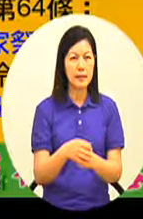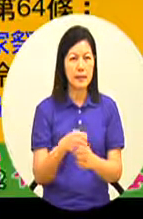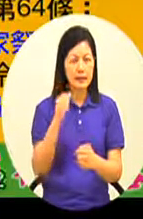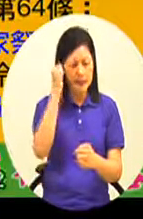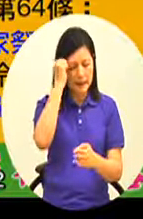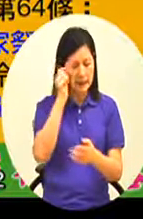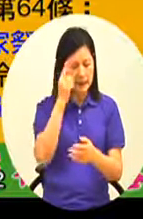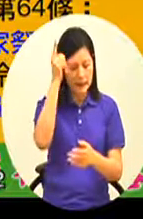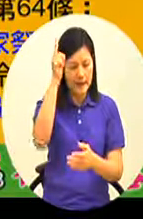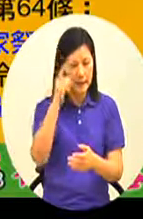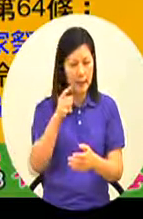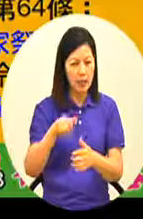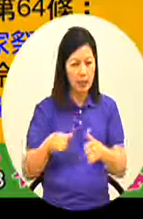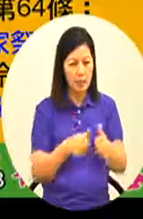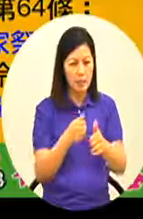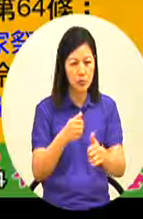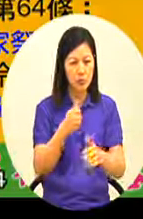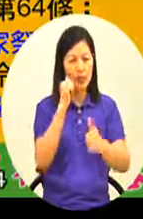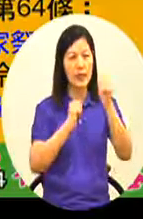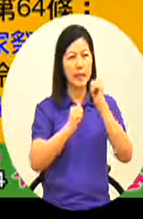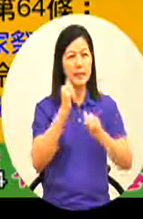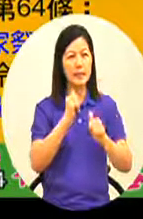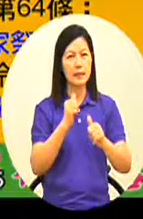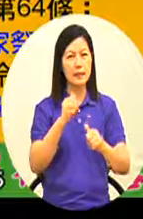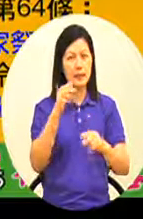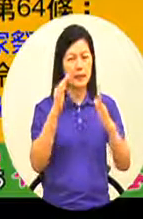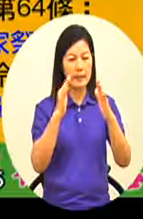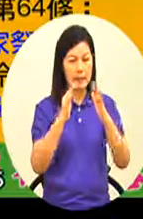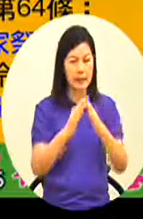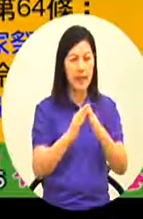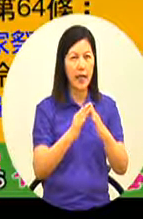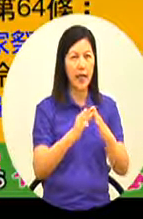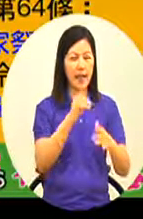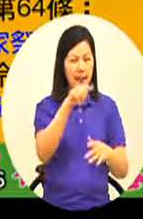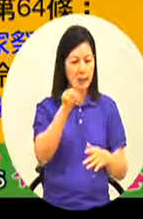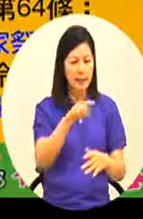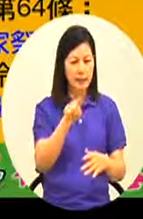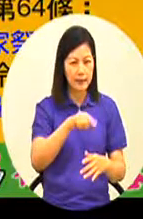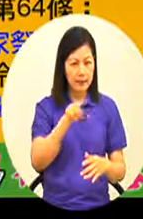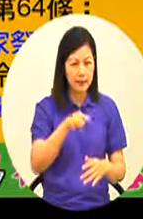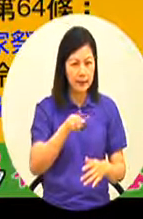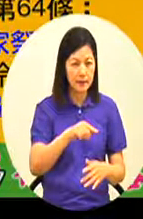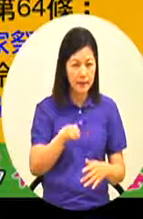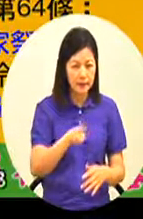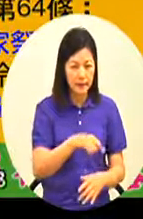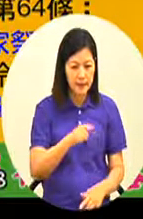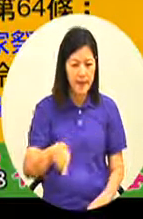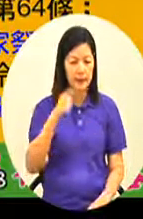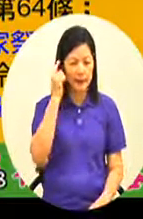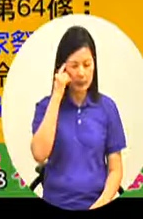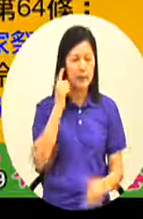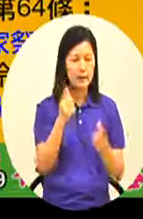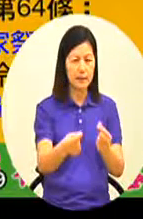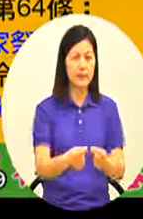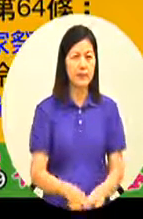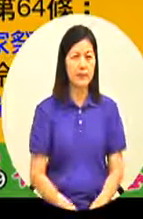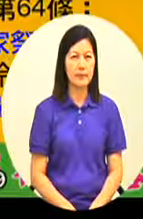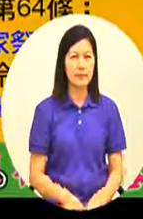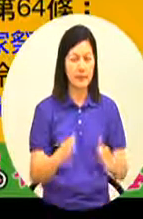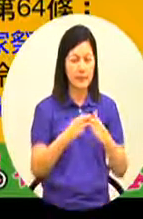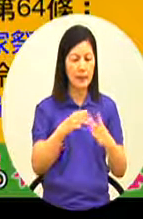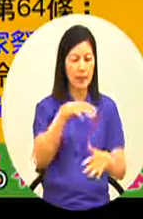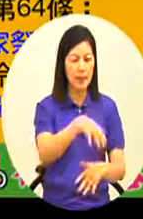追思的时候，伊他叫做家电，就是讲厝内底人，伊得改追思伊个祭典